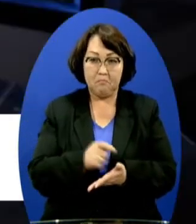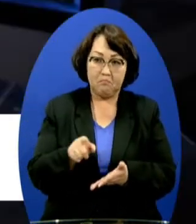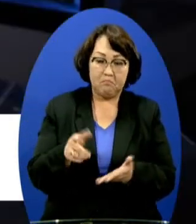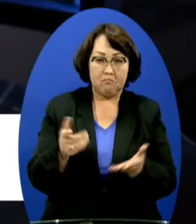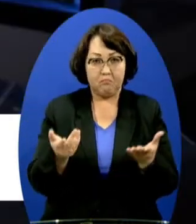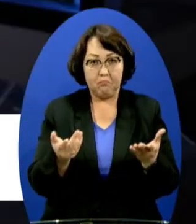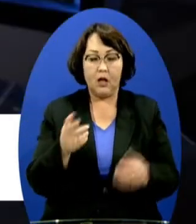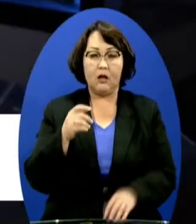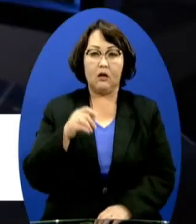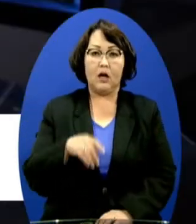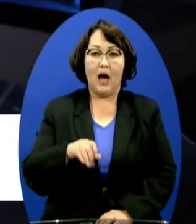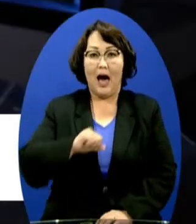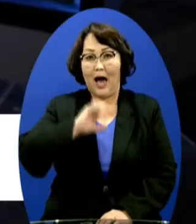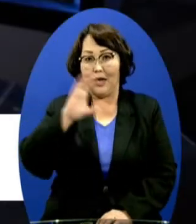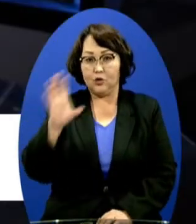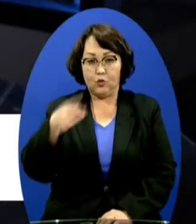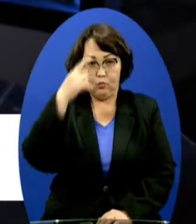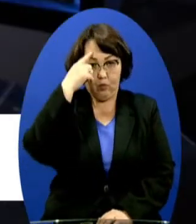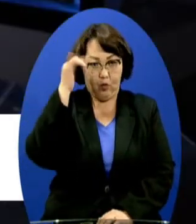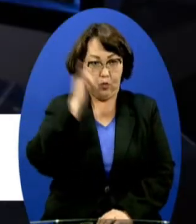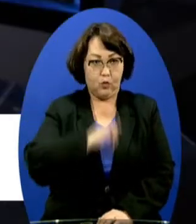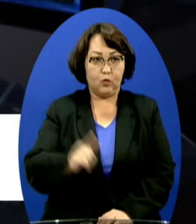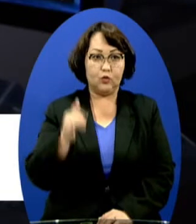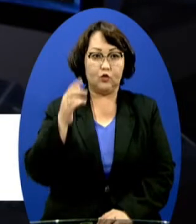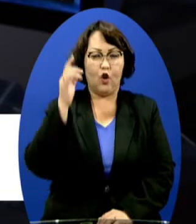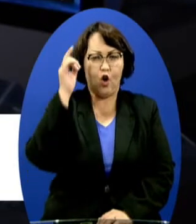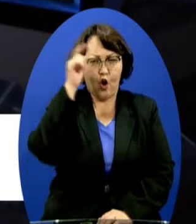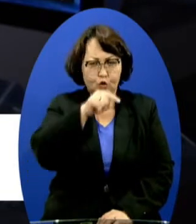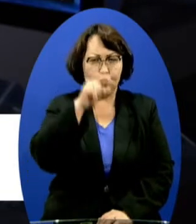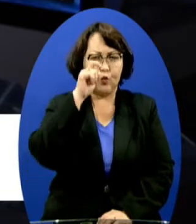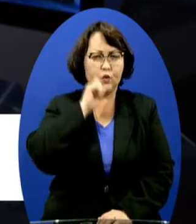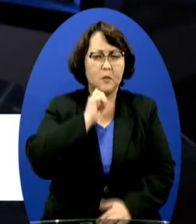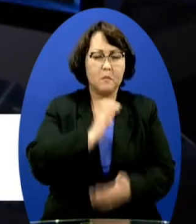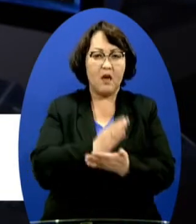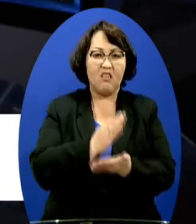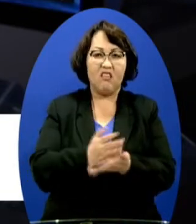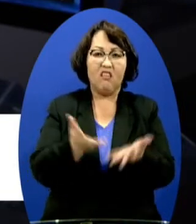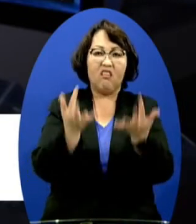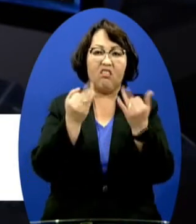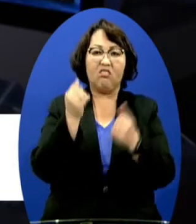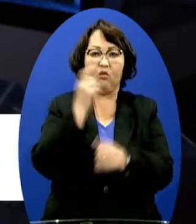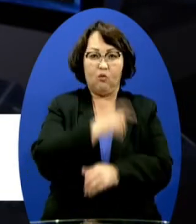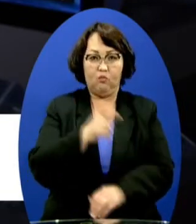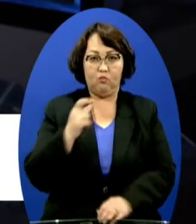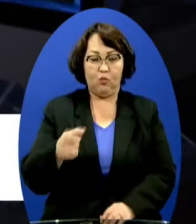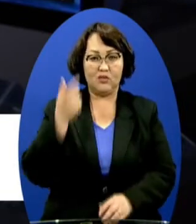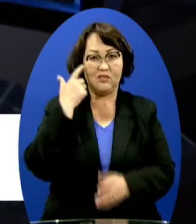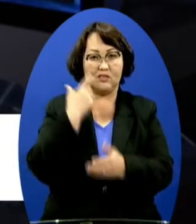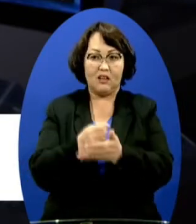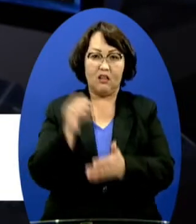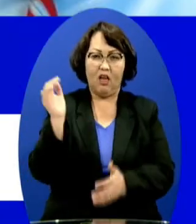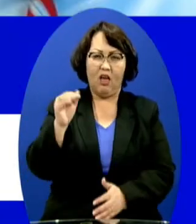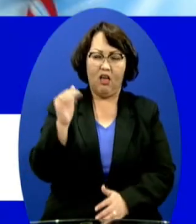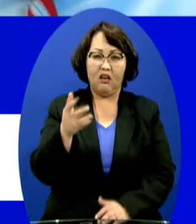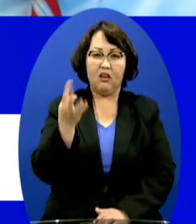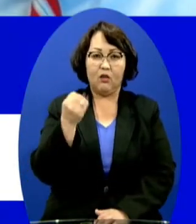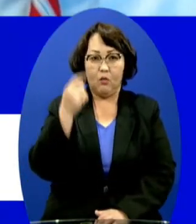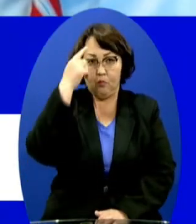одоогийн байдлаар Монгол руу одоо буцах те хүсэлтээ илэрхийлсэн хичнээн хүн байна те тэднээс ер нь Монгол руу нисэн хүн байна